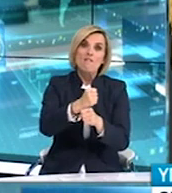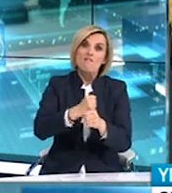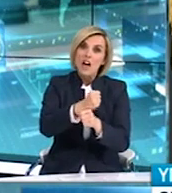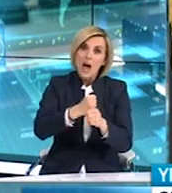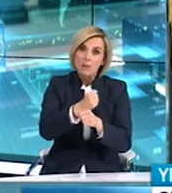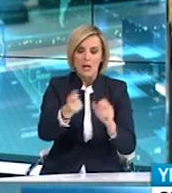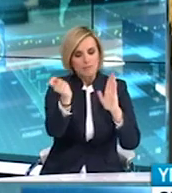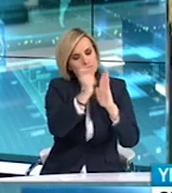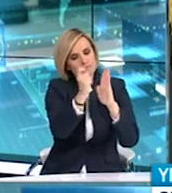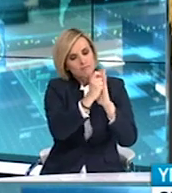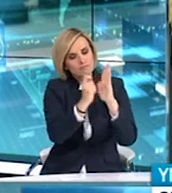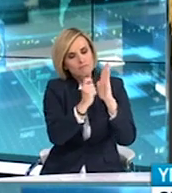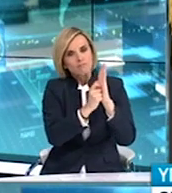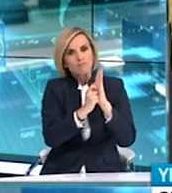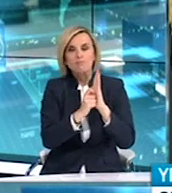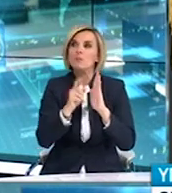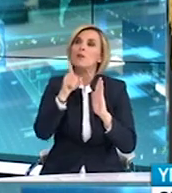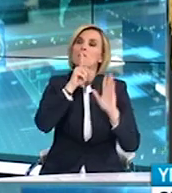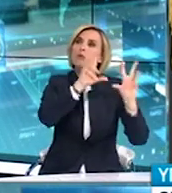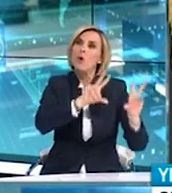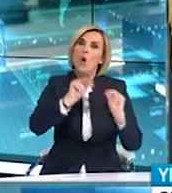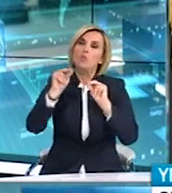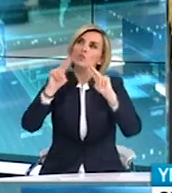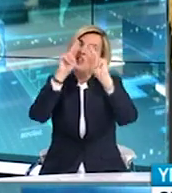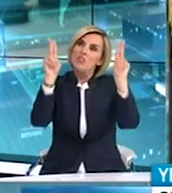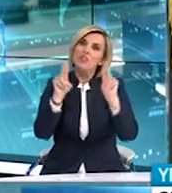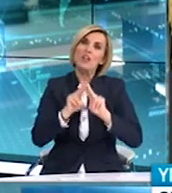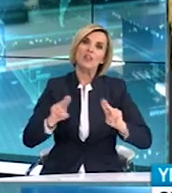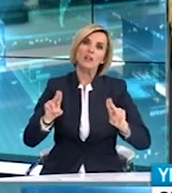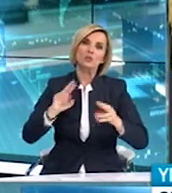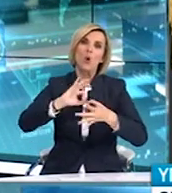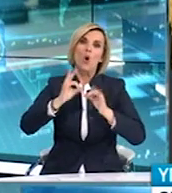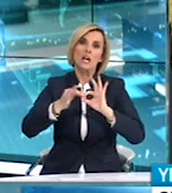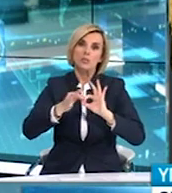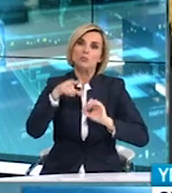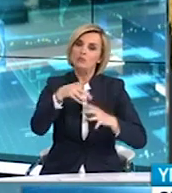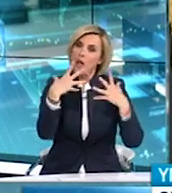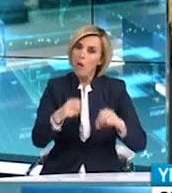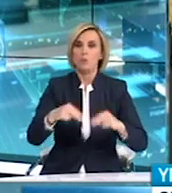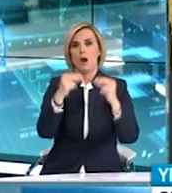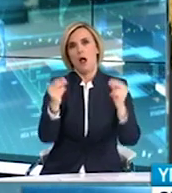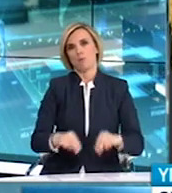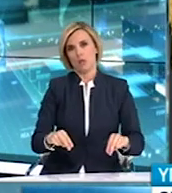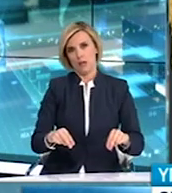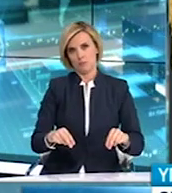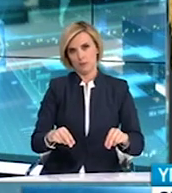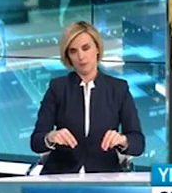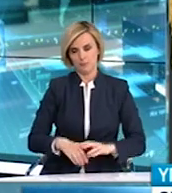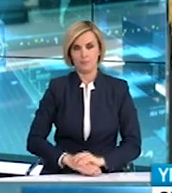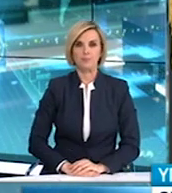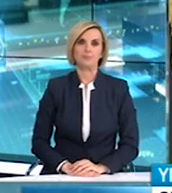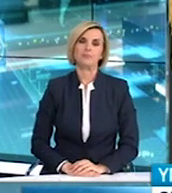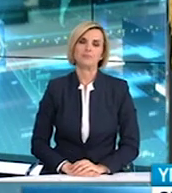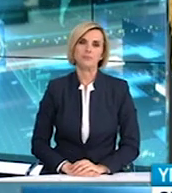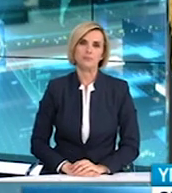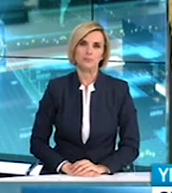του νοσοκομείου βάσει των διεθνών επιστημονικών ενδείξεων για την αποτελεσματικότητά τους έναντι του νέου ιού.